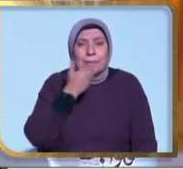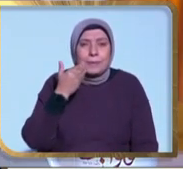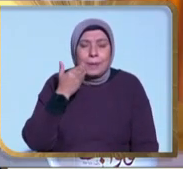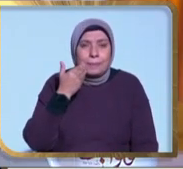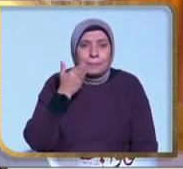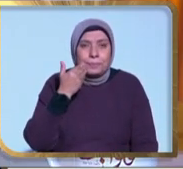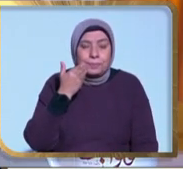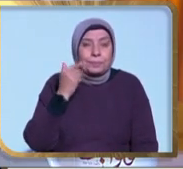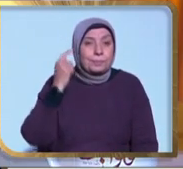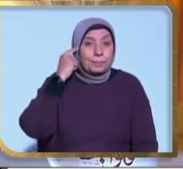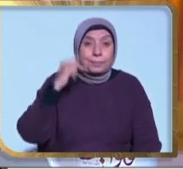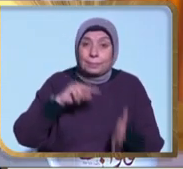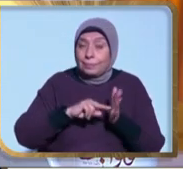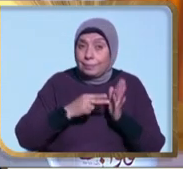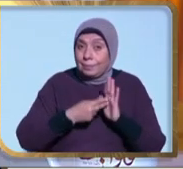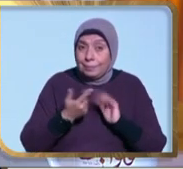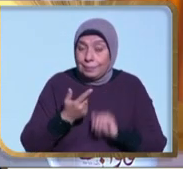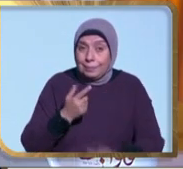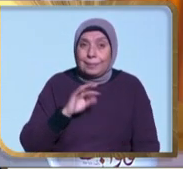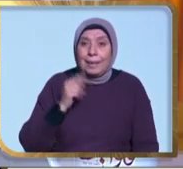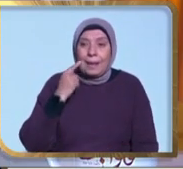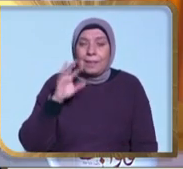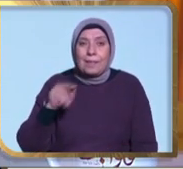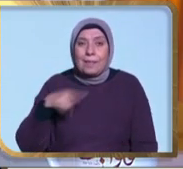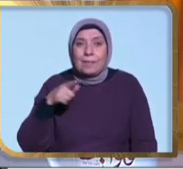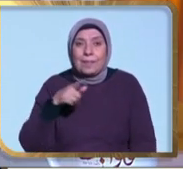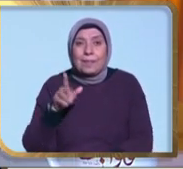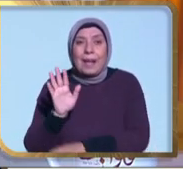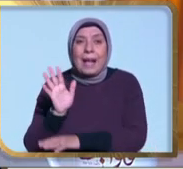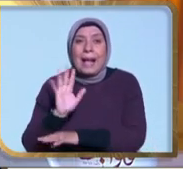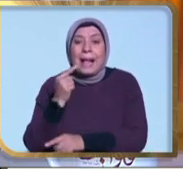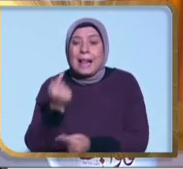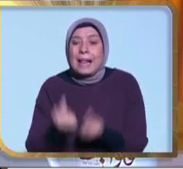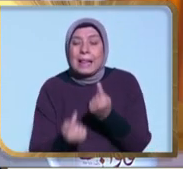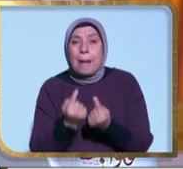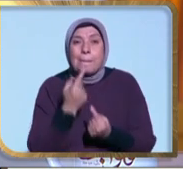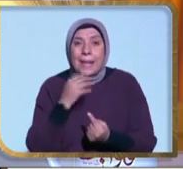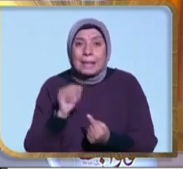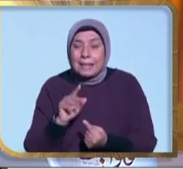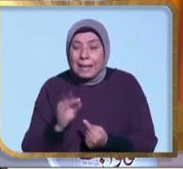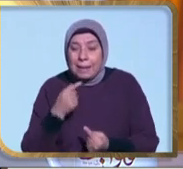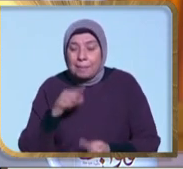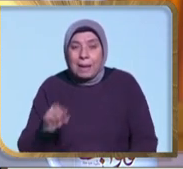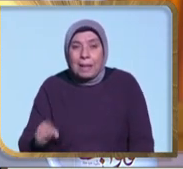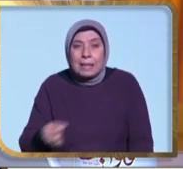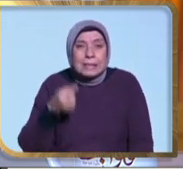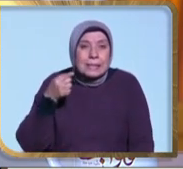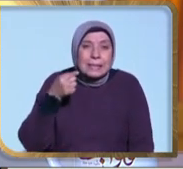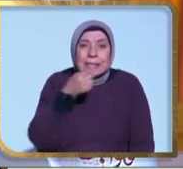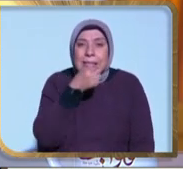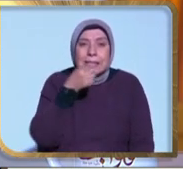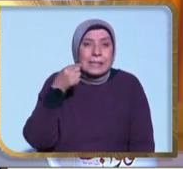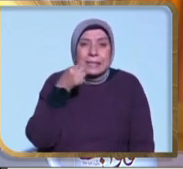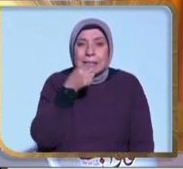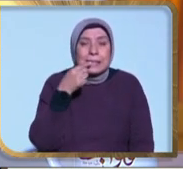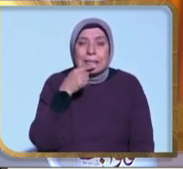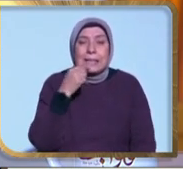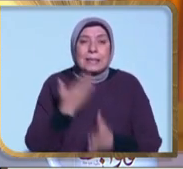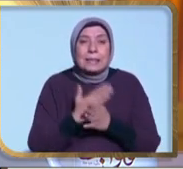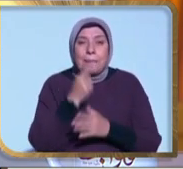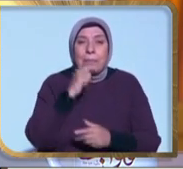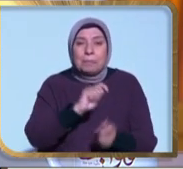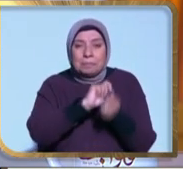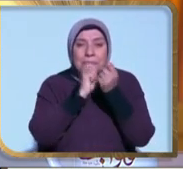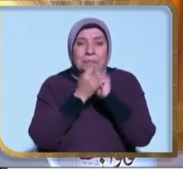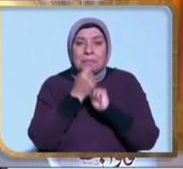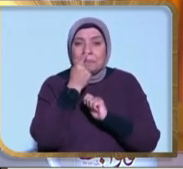سيدنا موسى ببعض النباتات اللي هي تحسن شويه من رائحه فمه فاوحى الله تعالى اليه